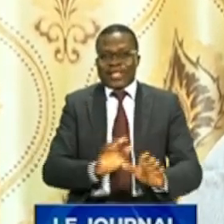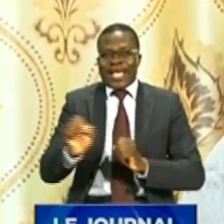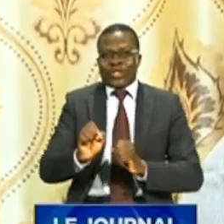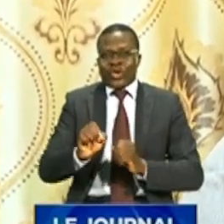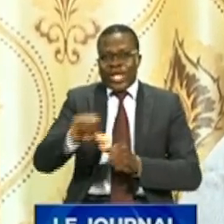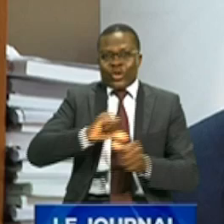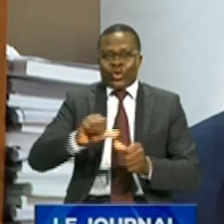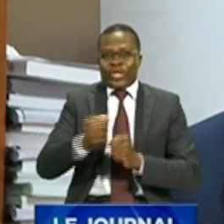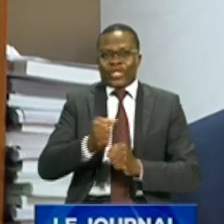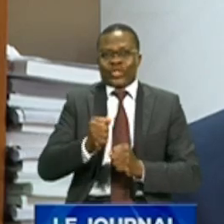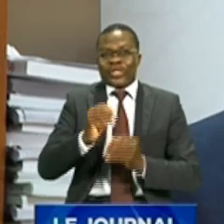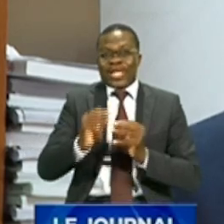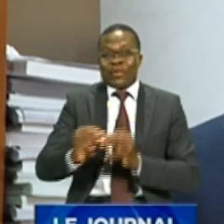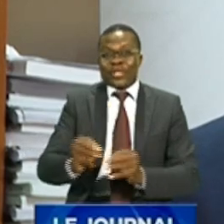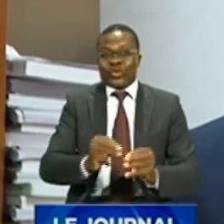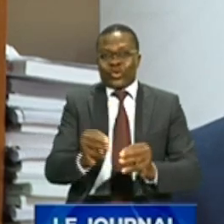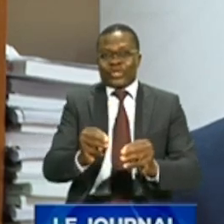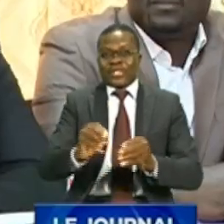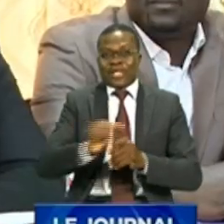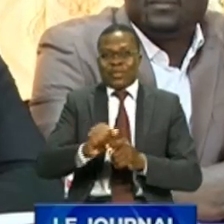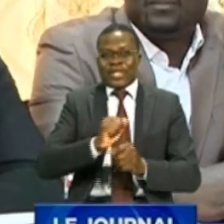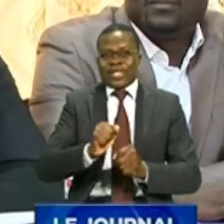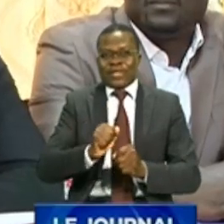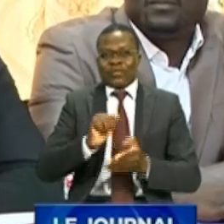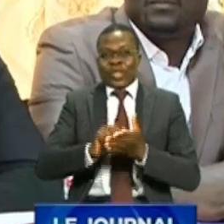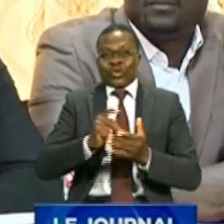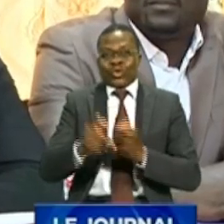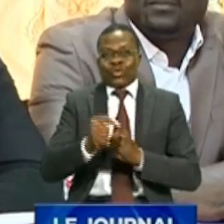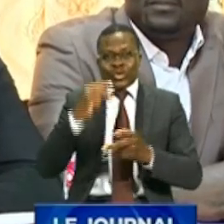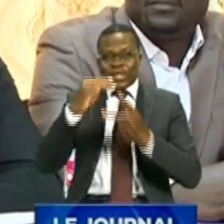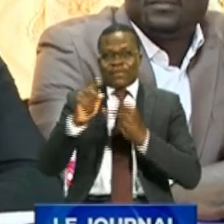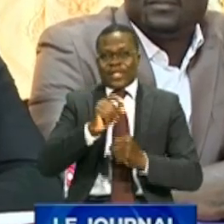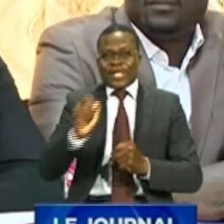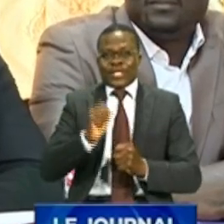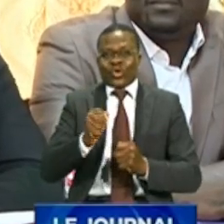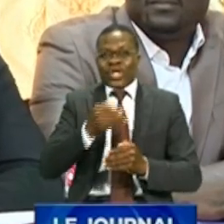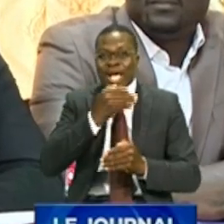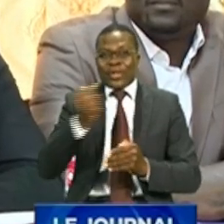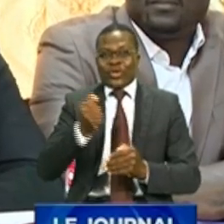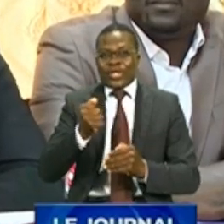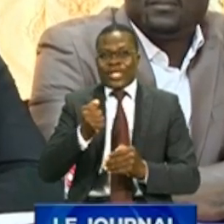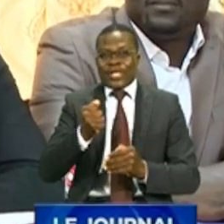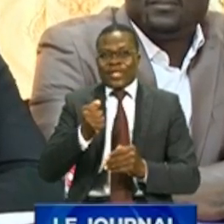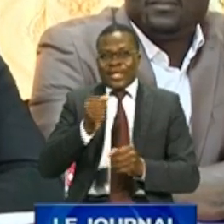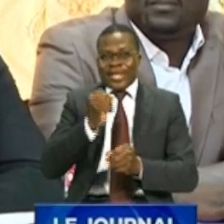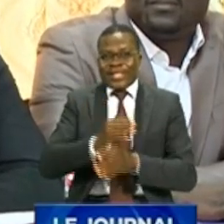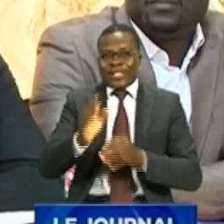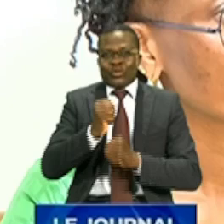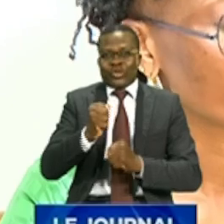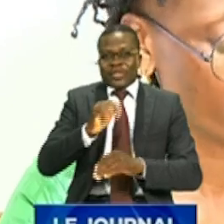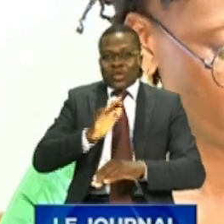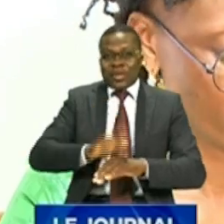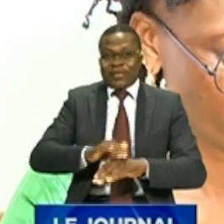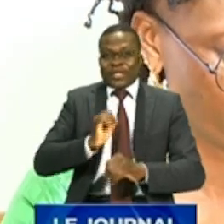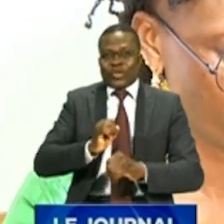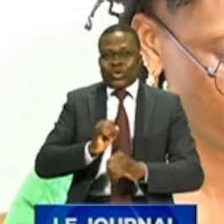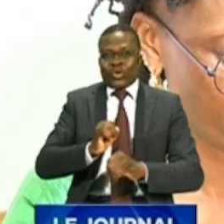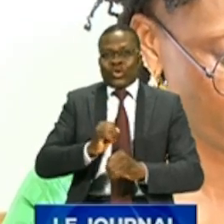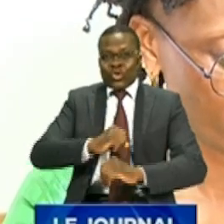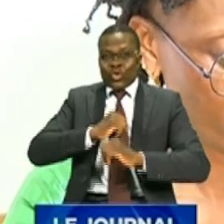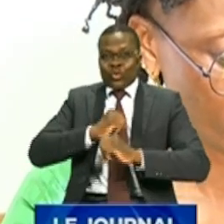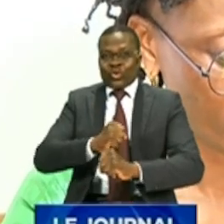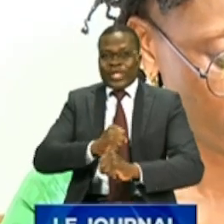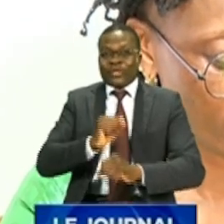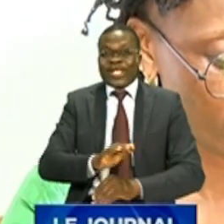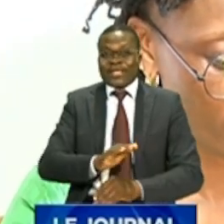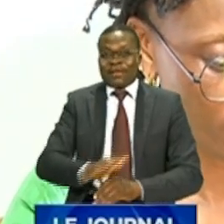une cohérence dans les méthodologies appliquées. Ce projet vise donc à améliorer les dispositifs de prévention, de protection